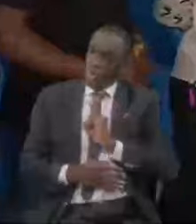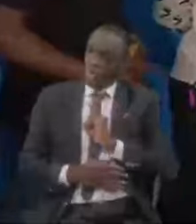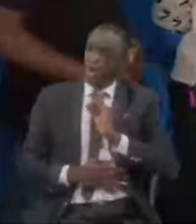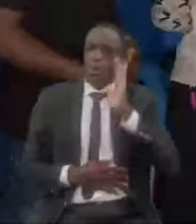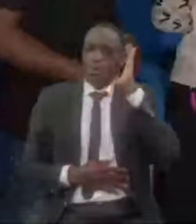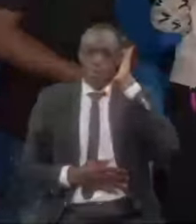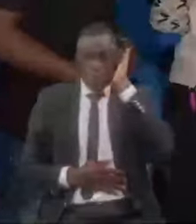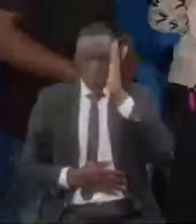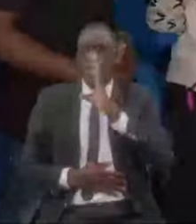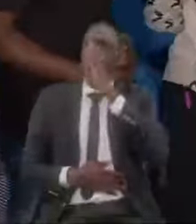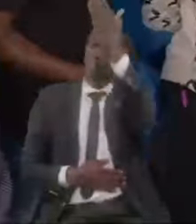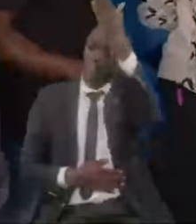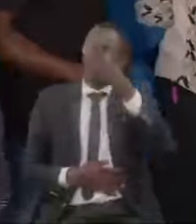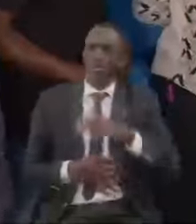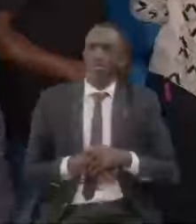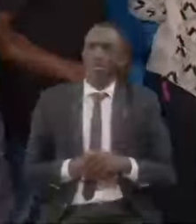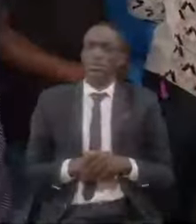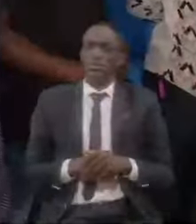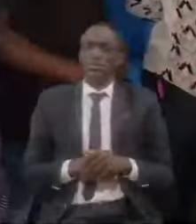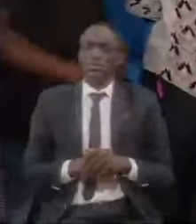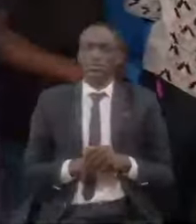J'y arriverai.